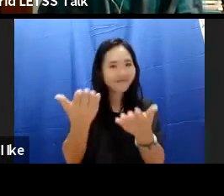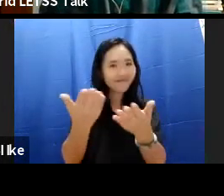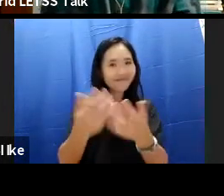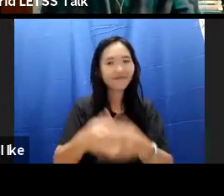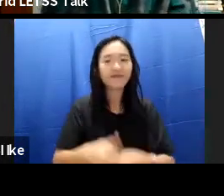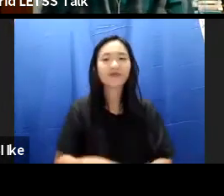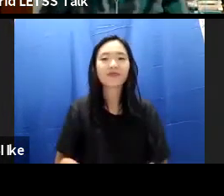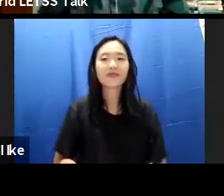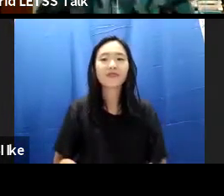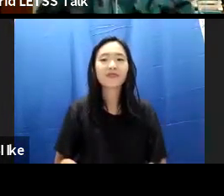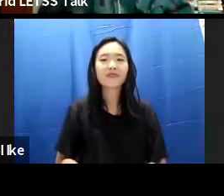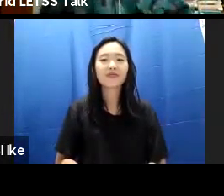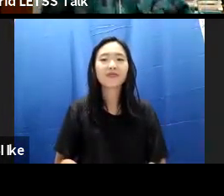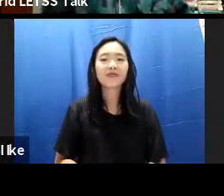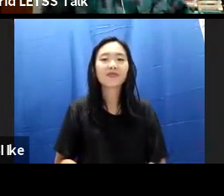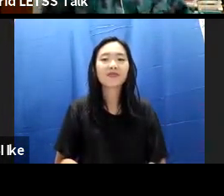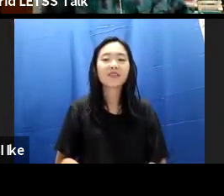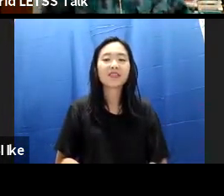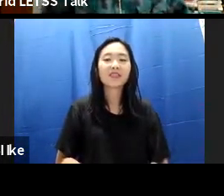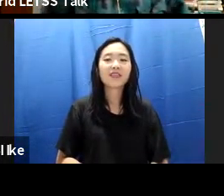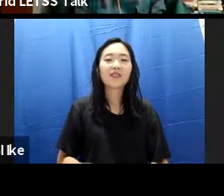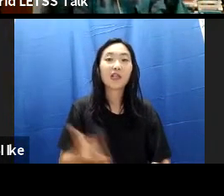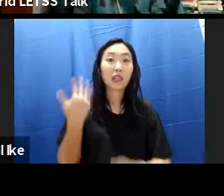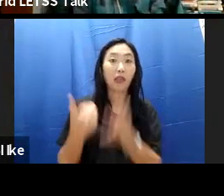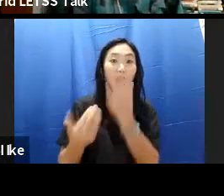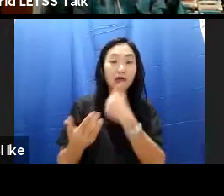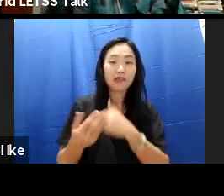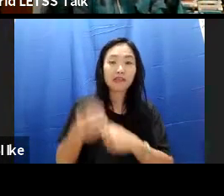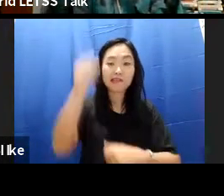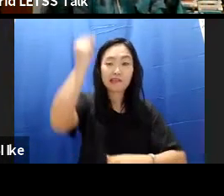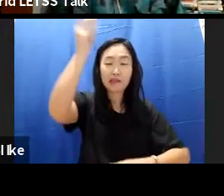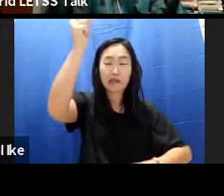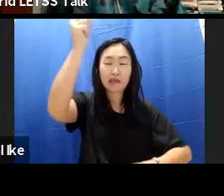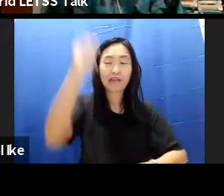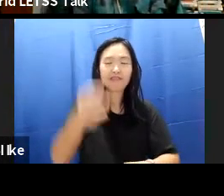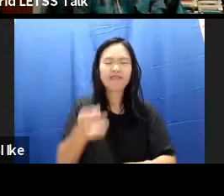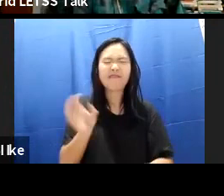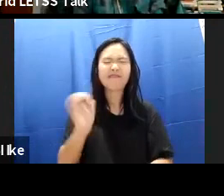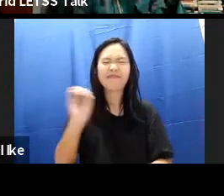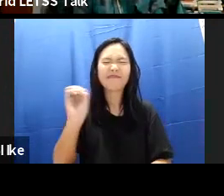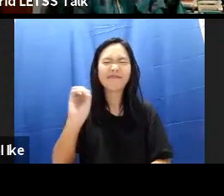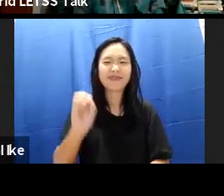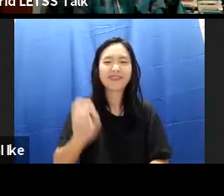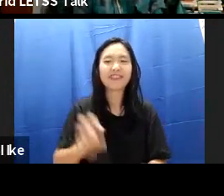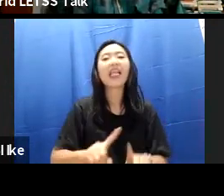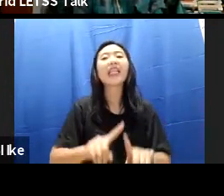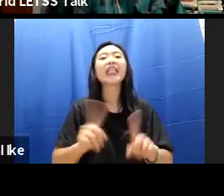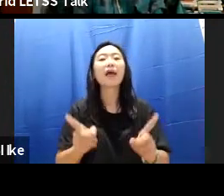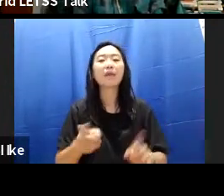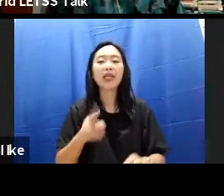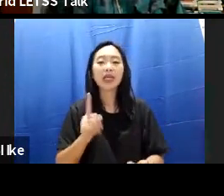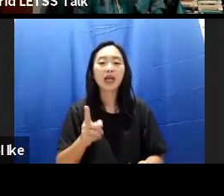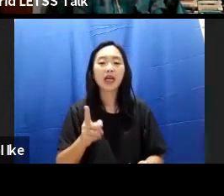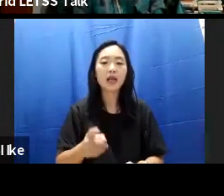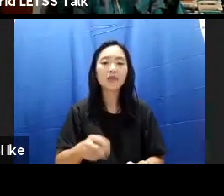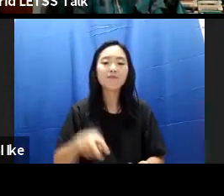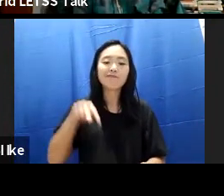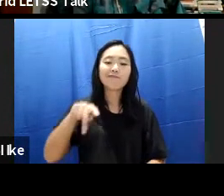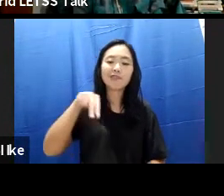Menarik juga ya Mbak ya, tadinya nggak direncanakan gitu ya menjadi akademisi, kemudian dari perjalanan Mbak Inan sendiri kemudian